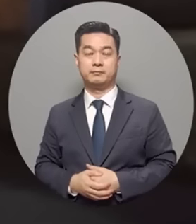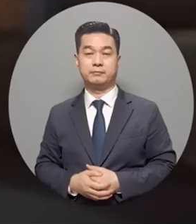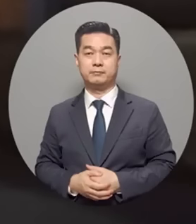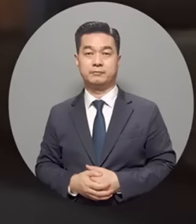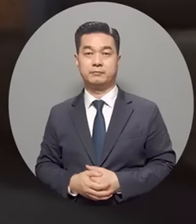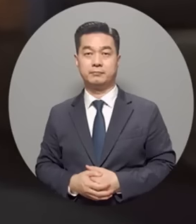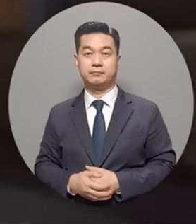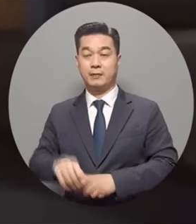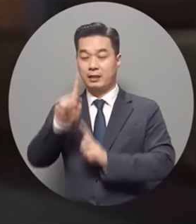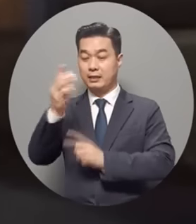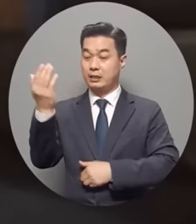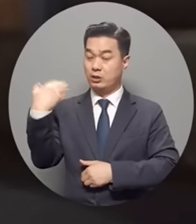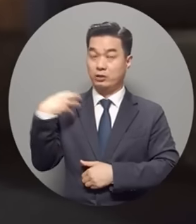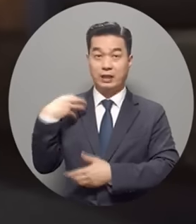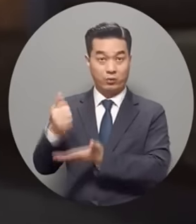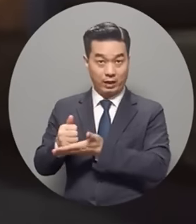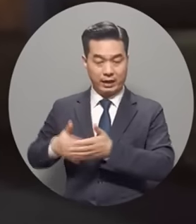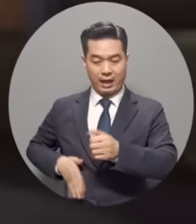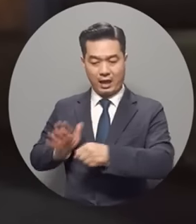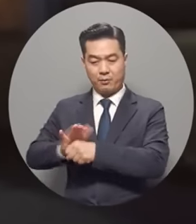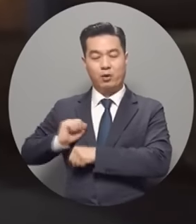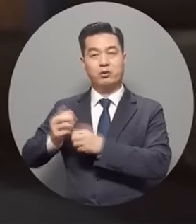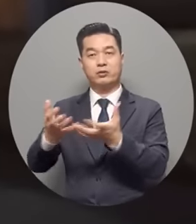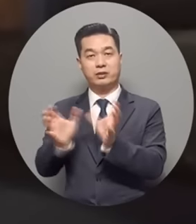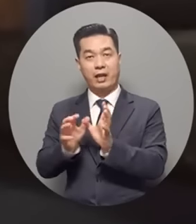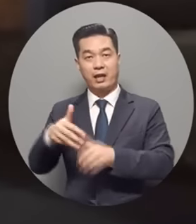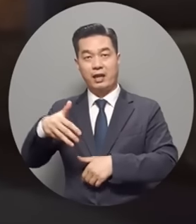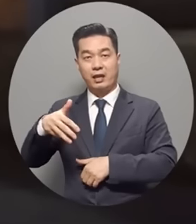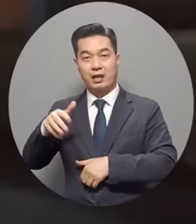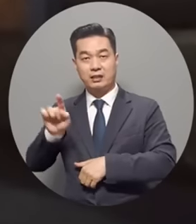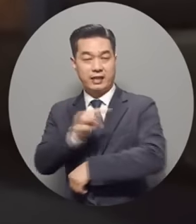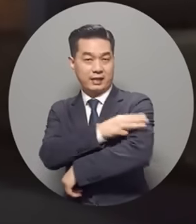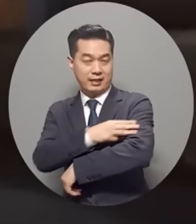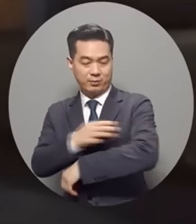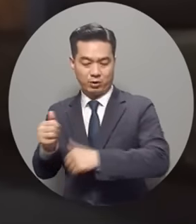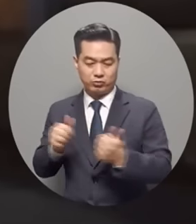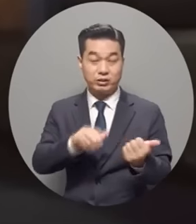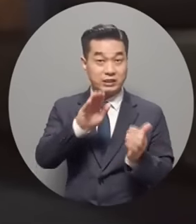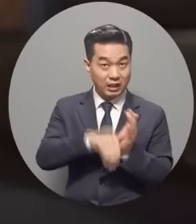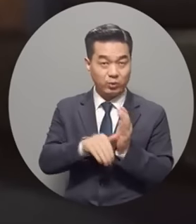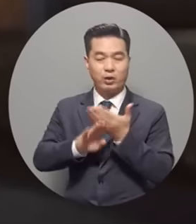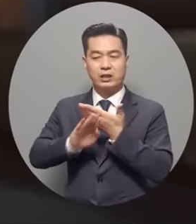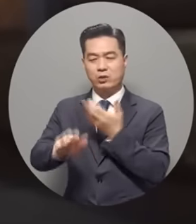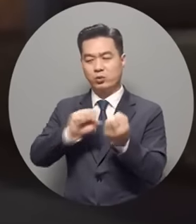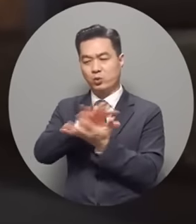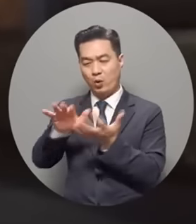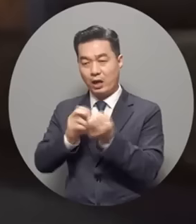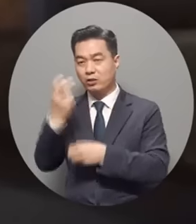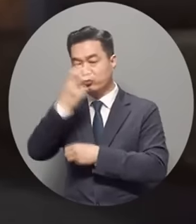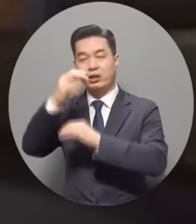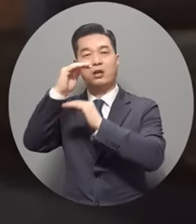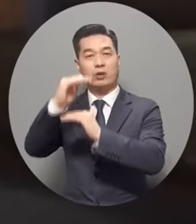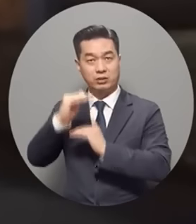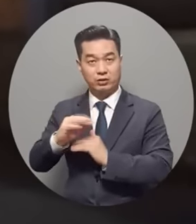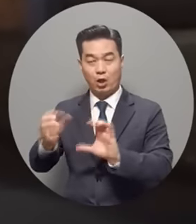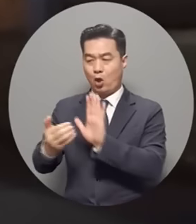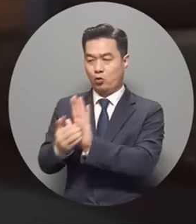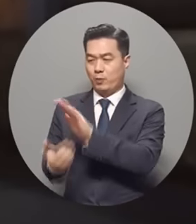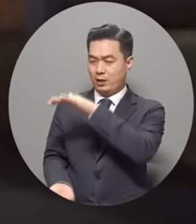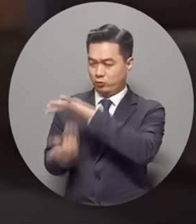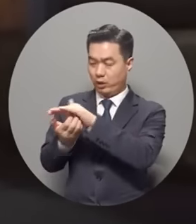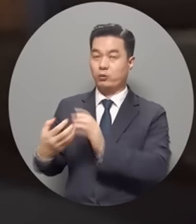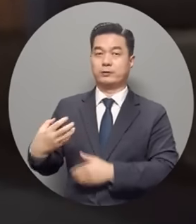이 전 장관은 해병대 최상병 순직 때도 또 논란이 된 이후 수사 과정에서도 국방의 최고